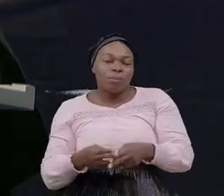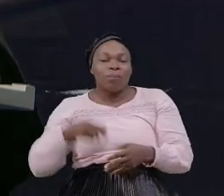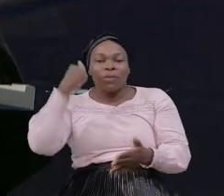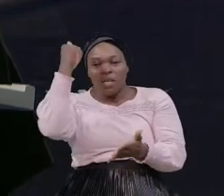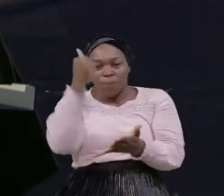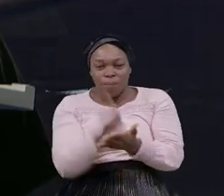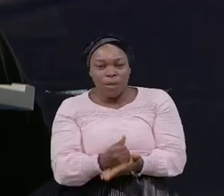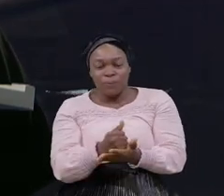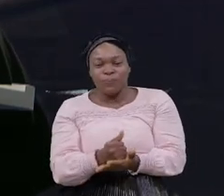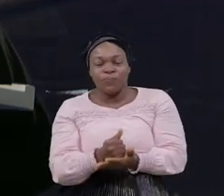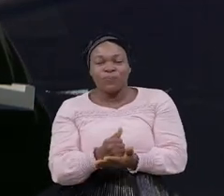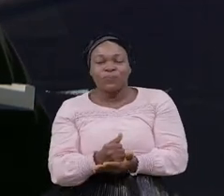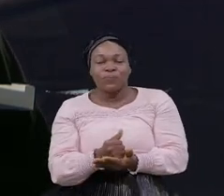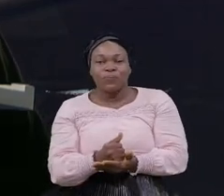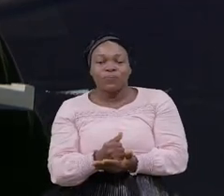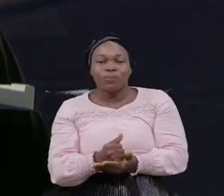Amen.